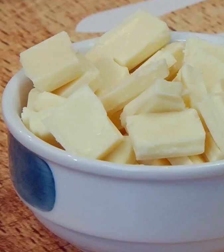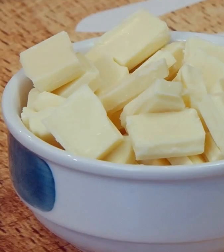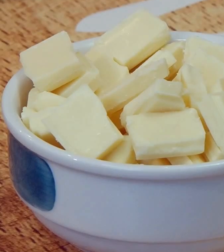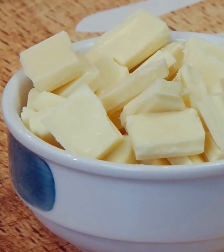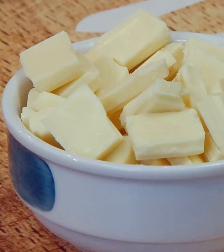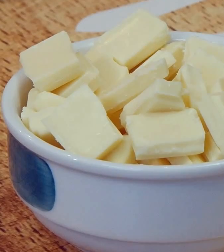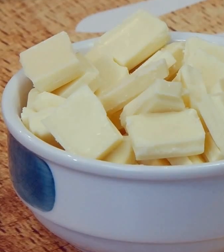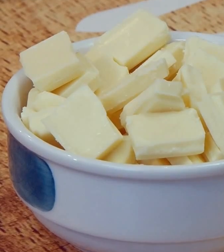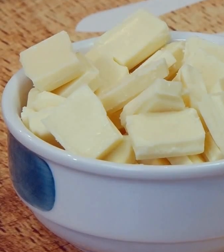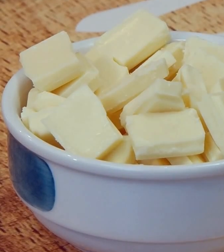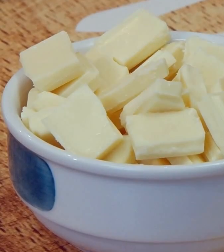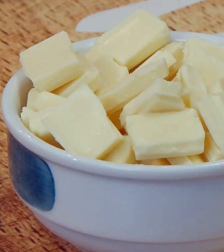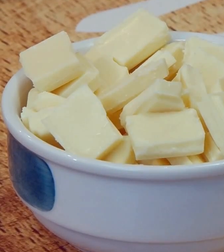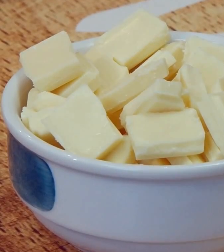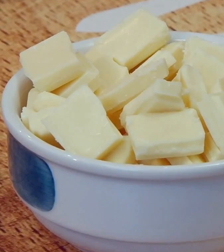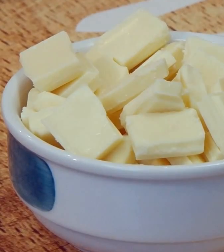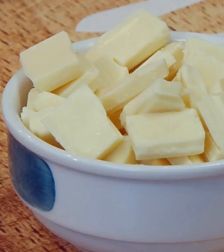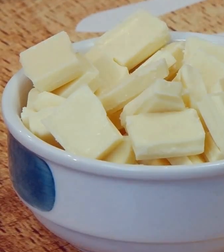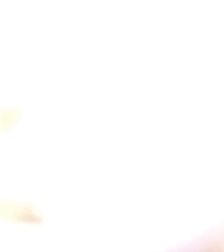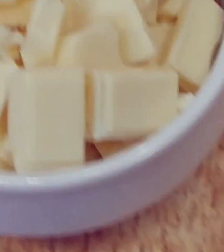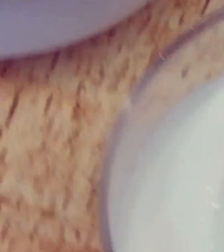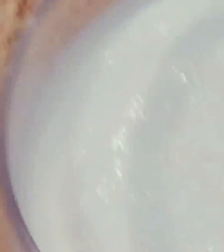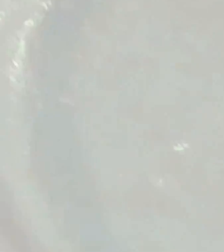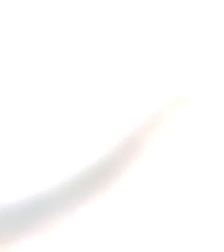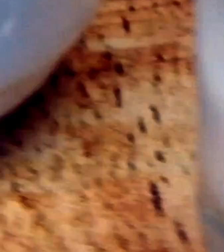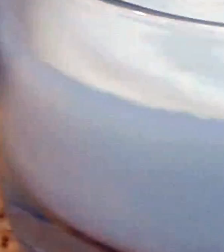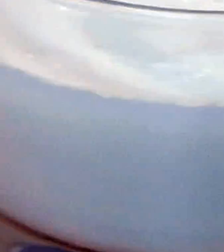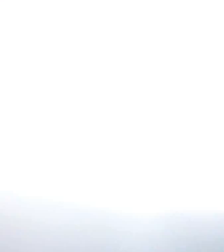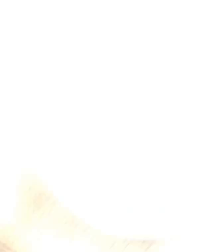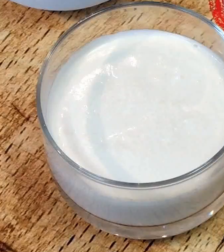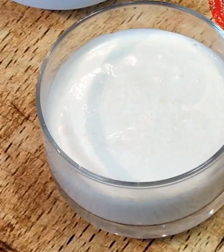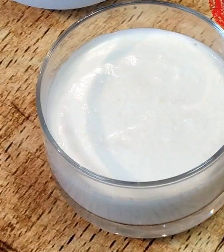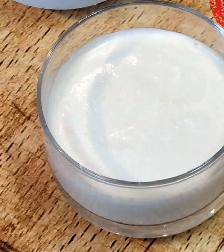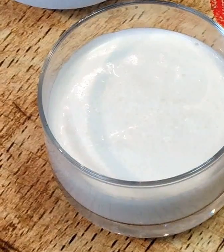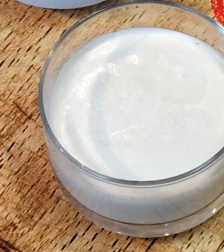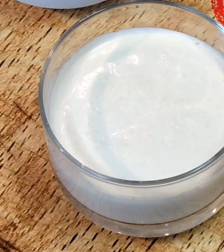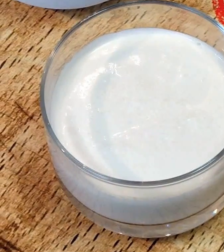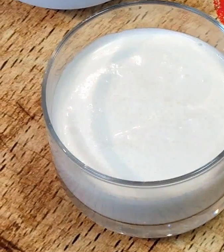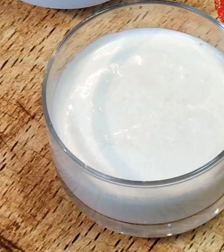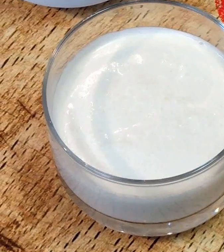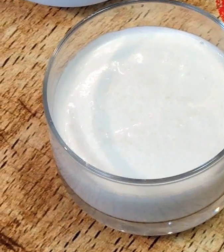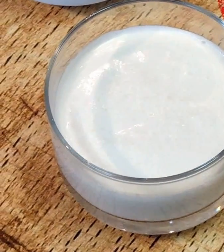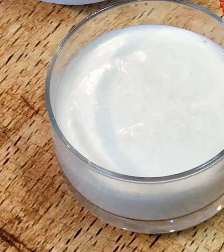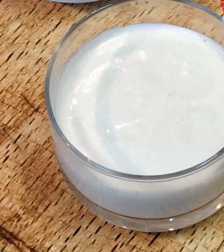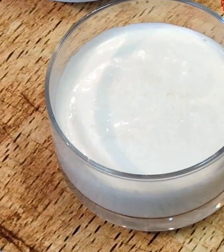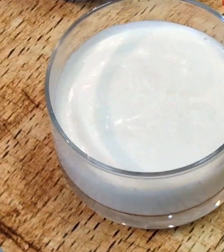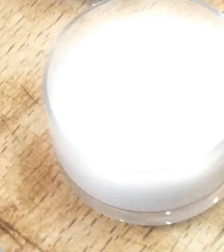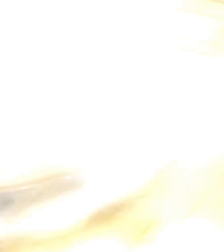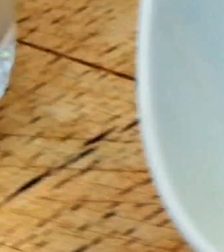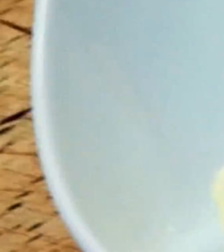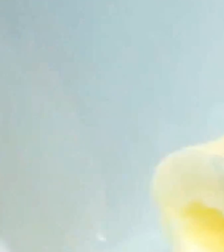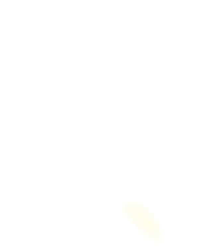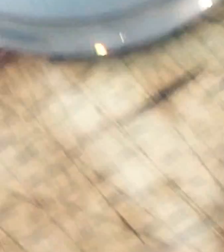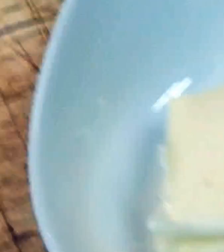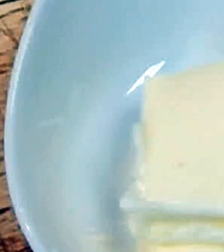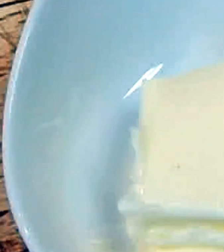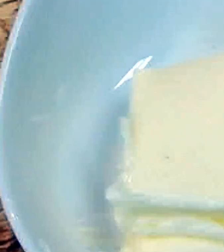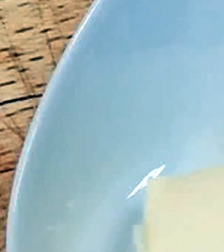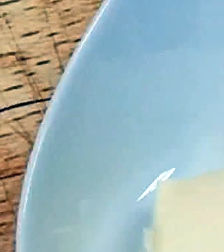300 grammi di cioccolato bianco 180 millilitri di crema di latte